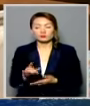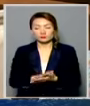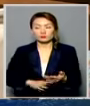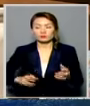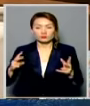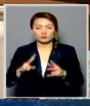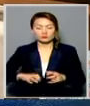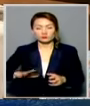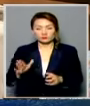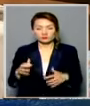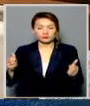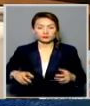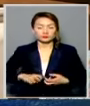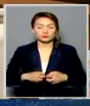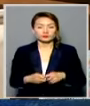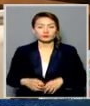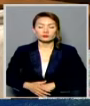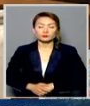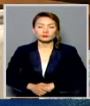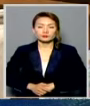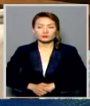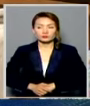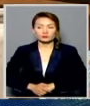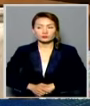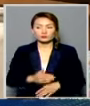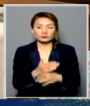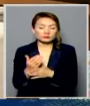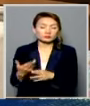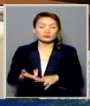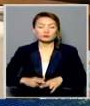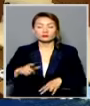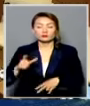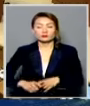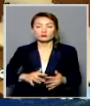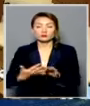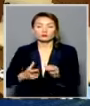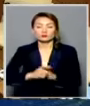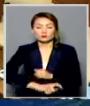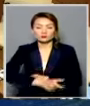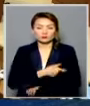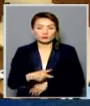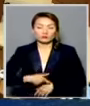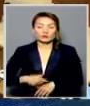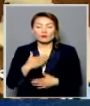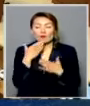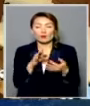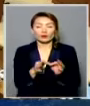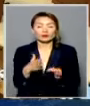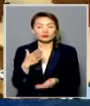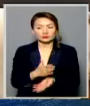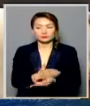мы рассмотрим способы решения этих вопросов. О помощи данной категории сельских граждан депутаты спросили